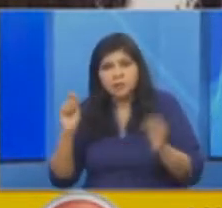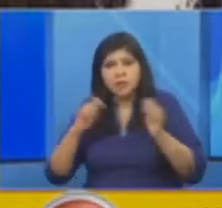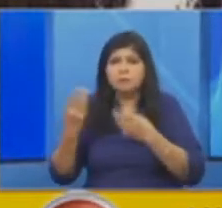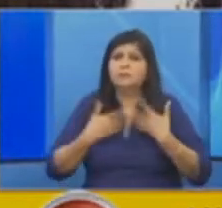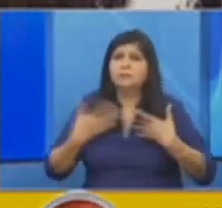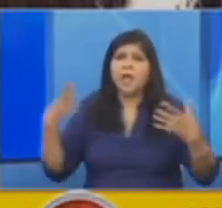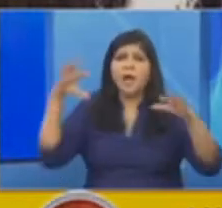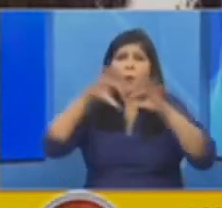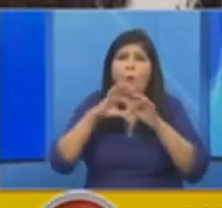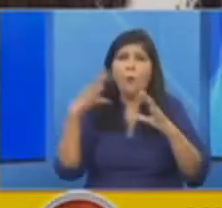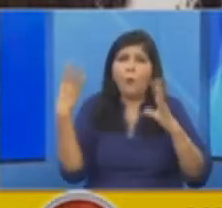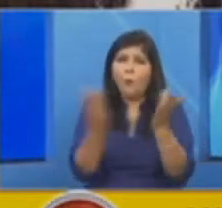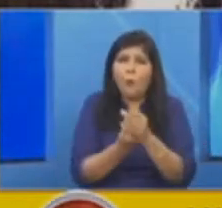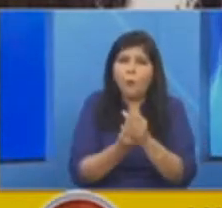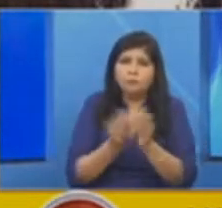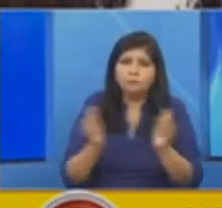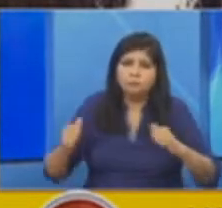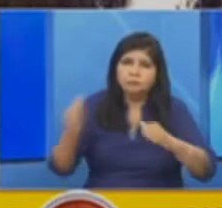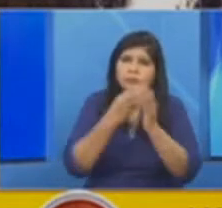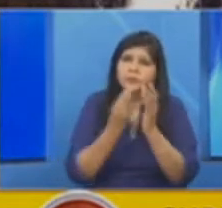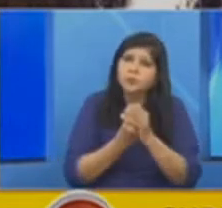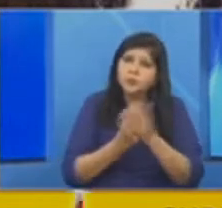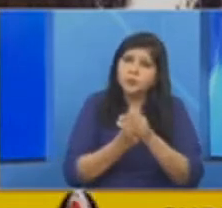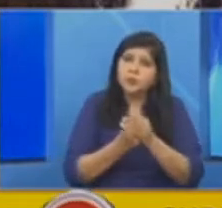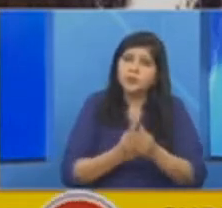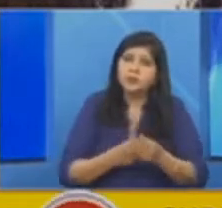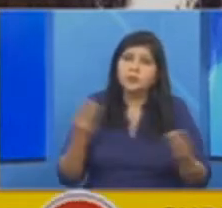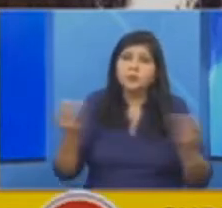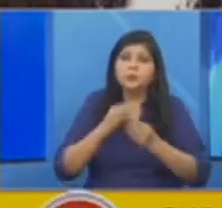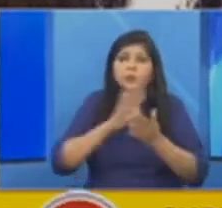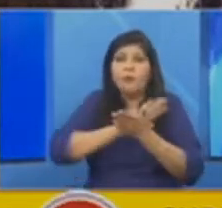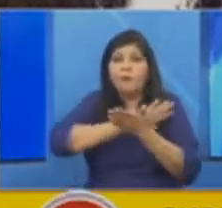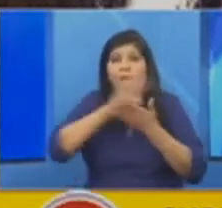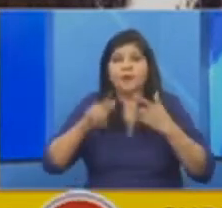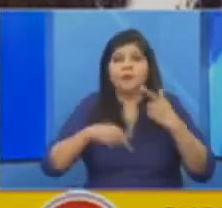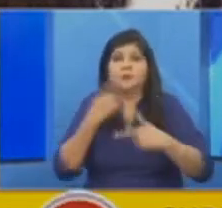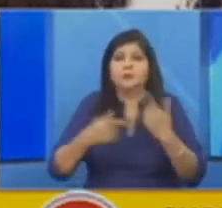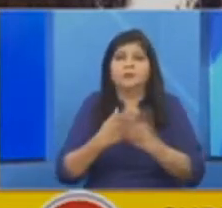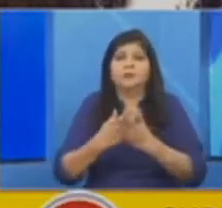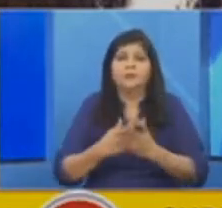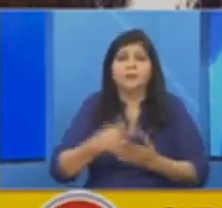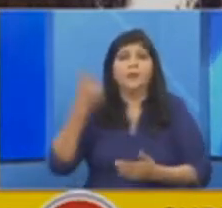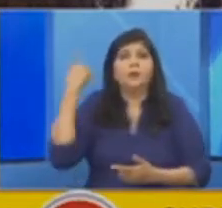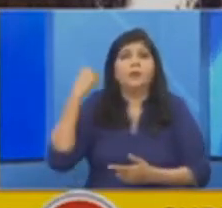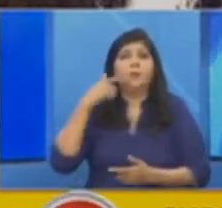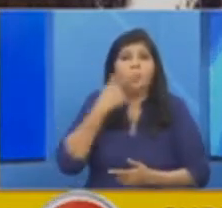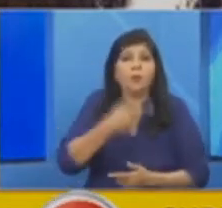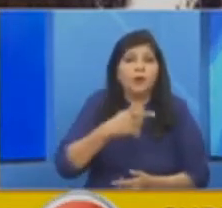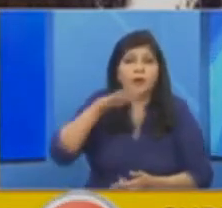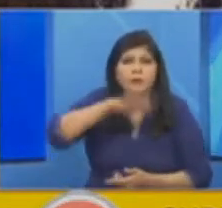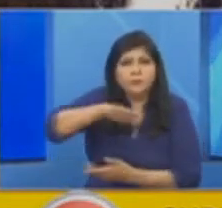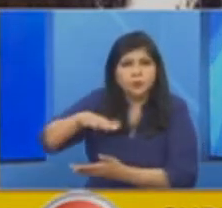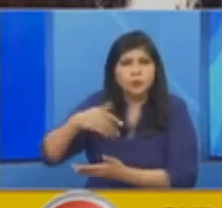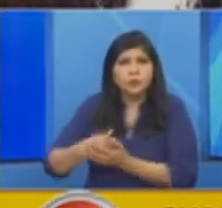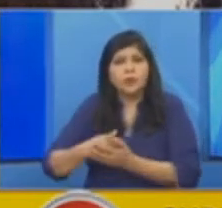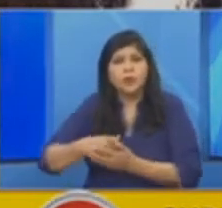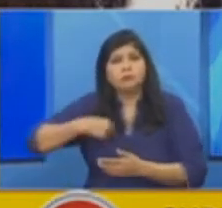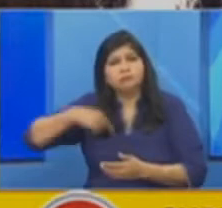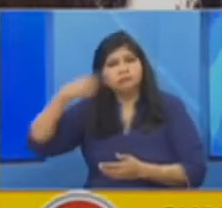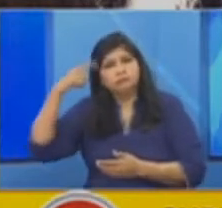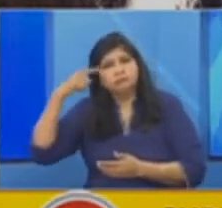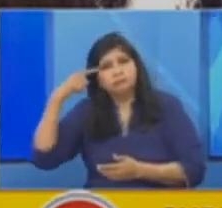खेल में उसे पुरा करें गुरुदेव रविद्रने कहा था कि जब वो छोटे थे तो खुद की कलपना से